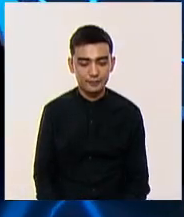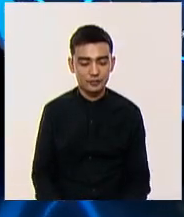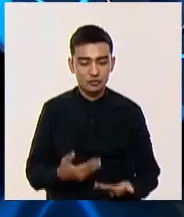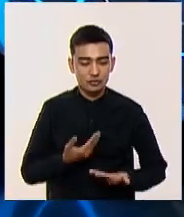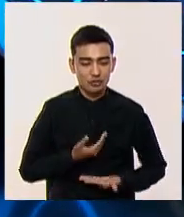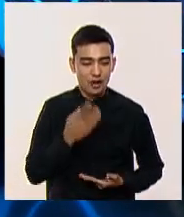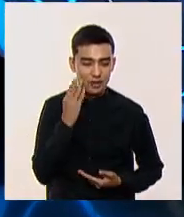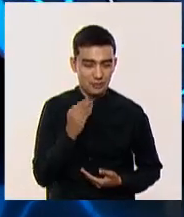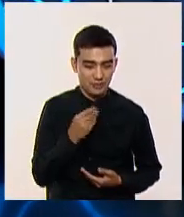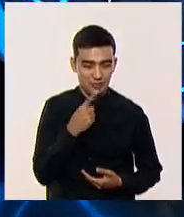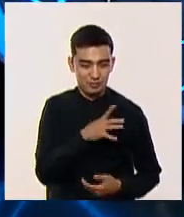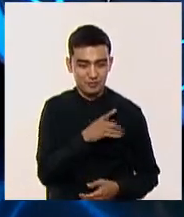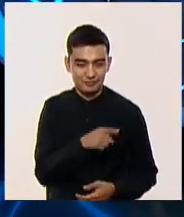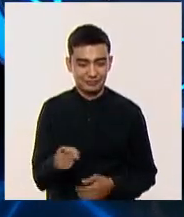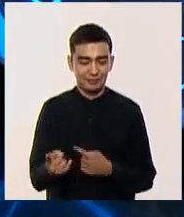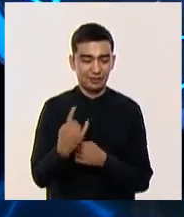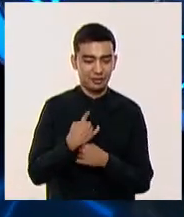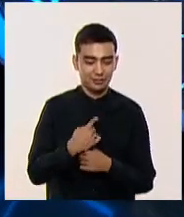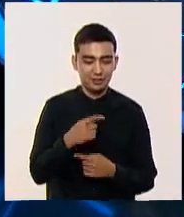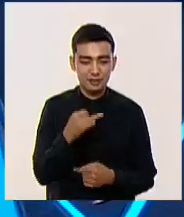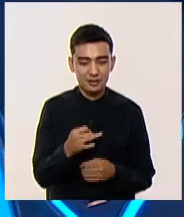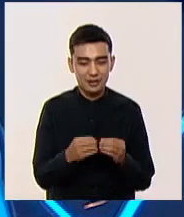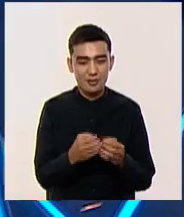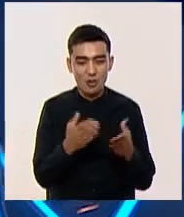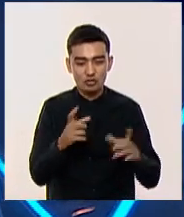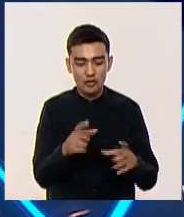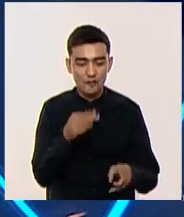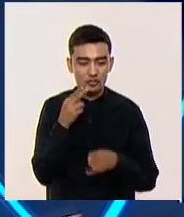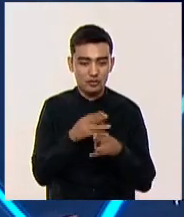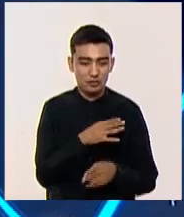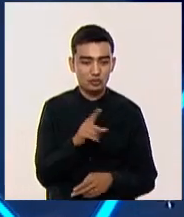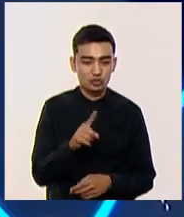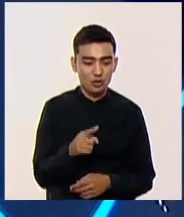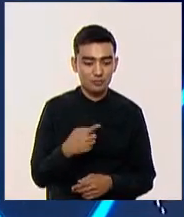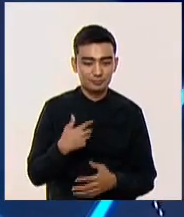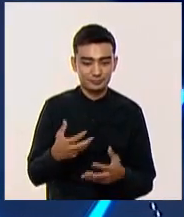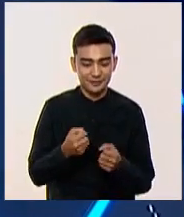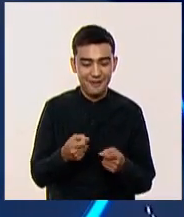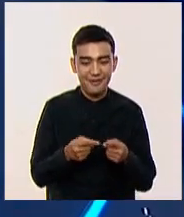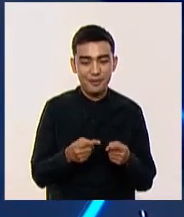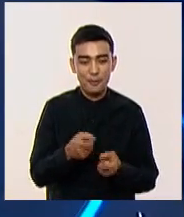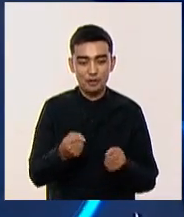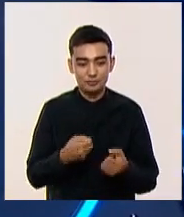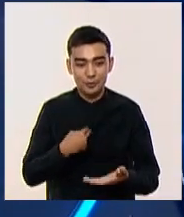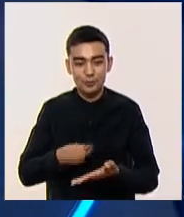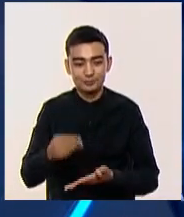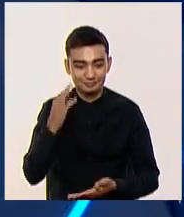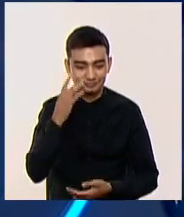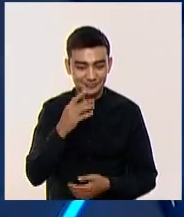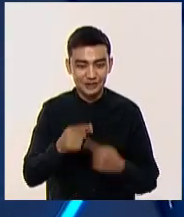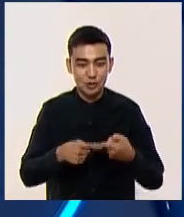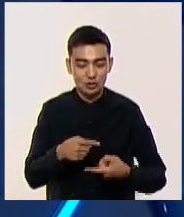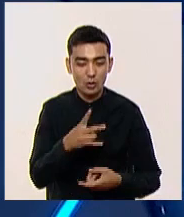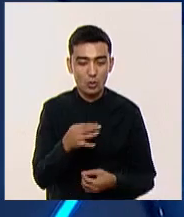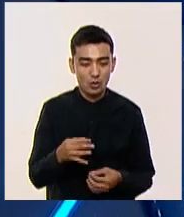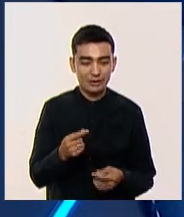Жители Алматы уверяют, что их обманули. Около 10 человек жалуются, что брали машины в аренду с последующим выкупом, но остались